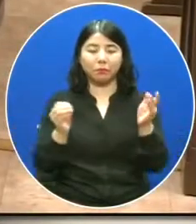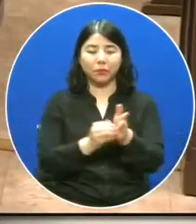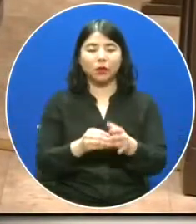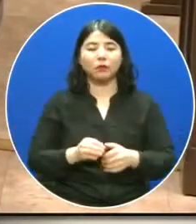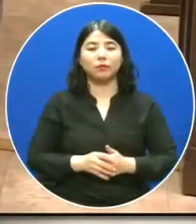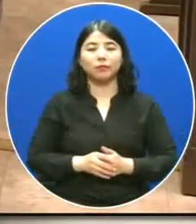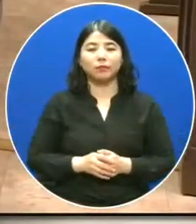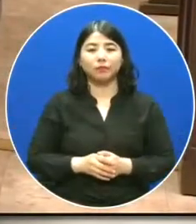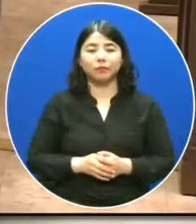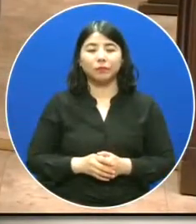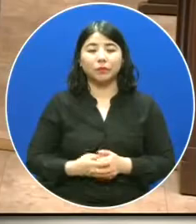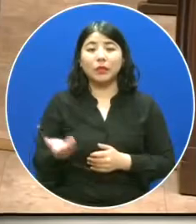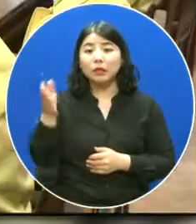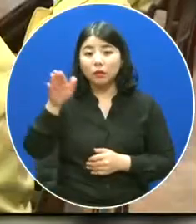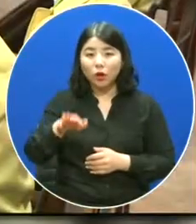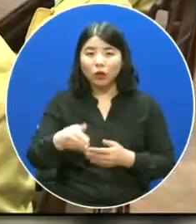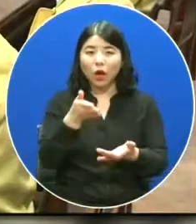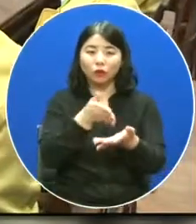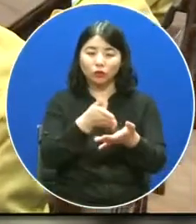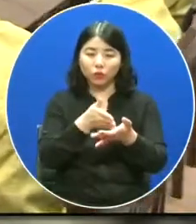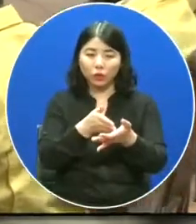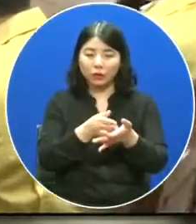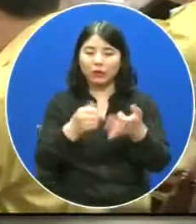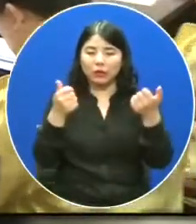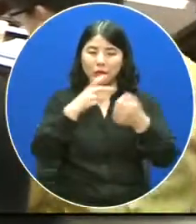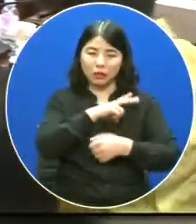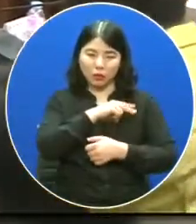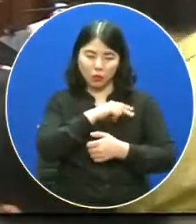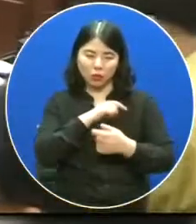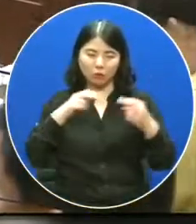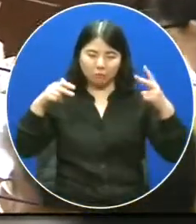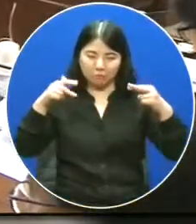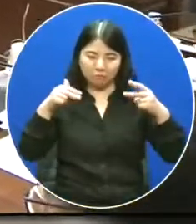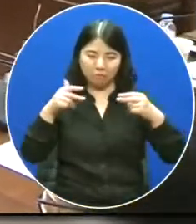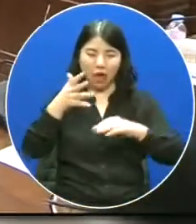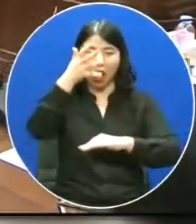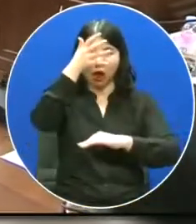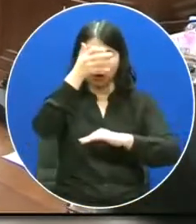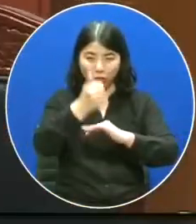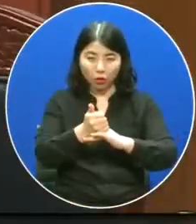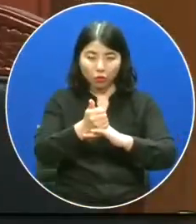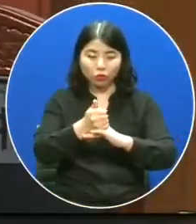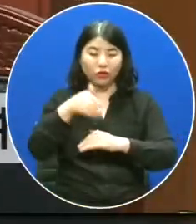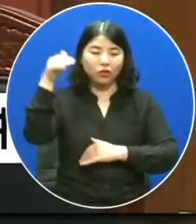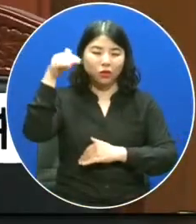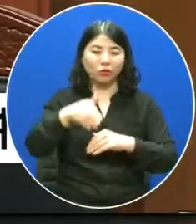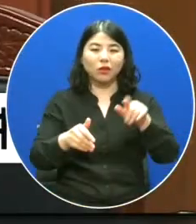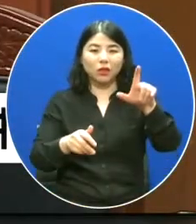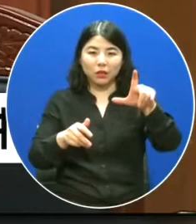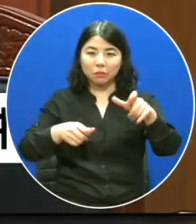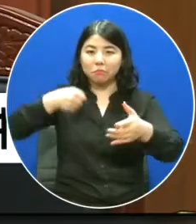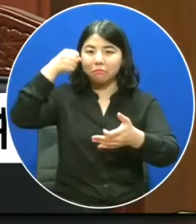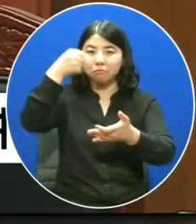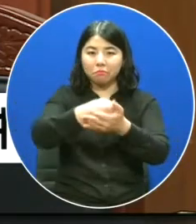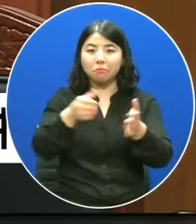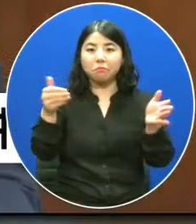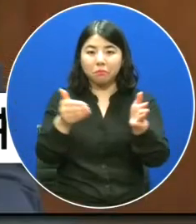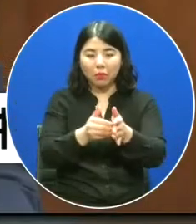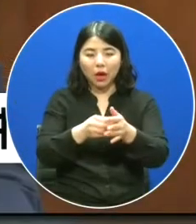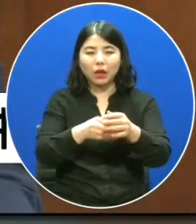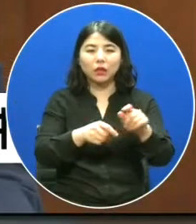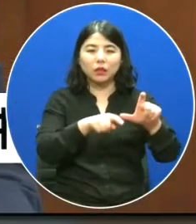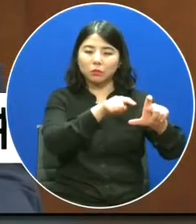때문입니다. 다만 뉴스는 의원들 간 격론 끝에 경사도를 15도로 강화하되